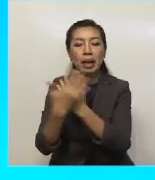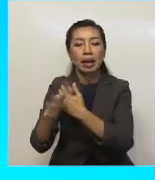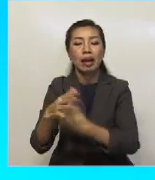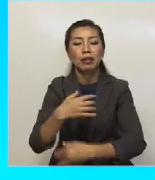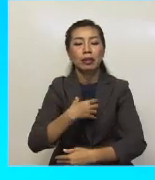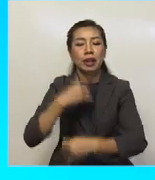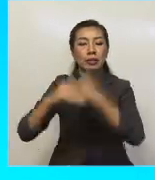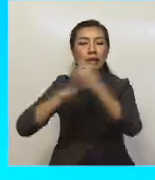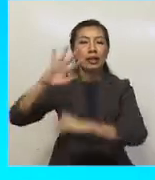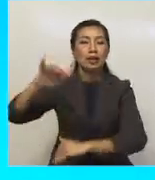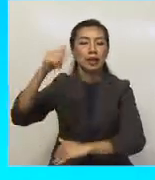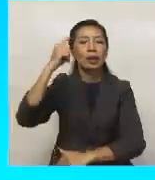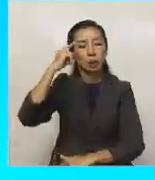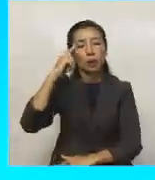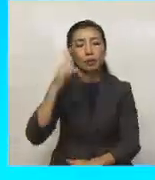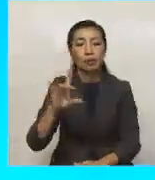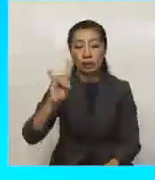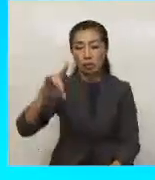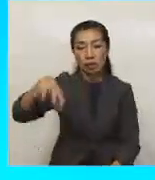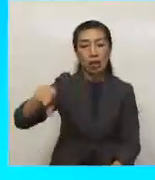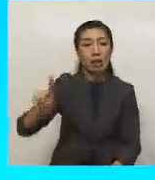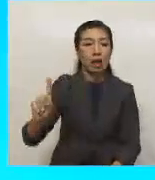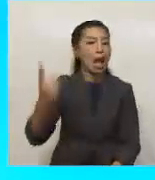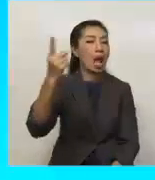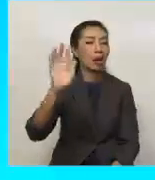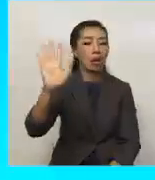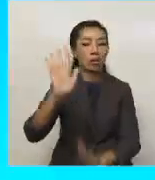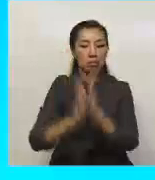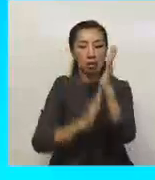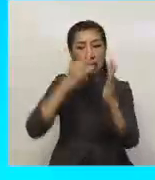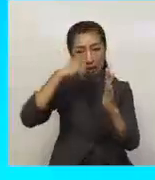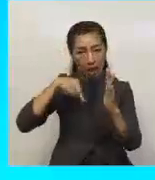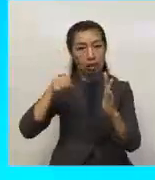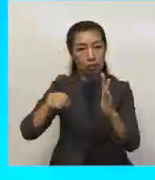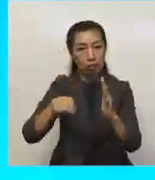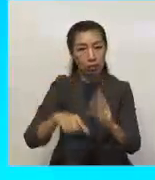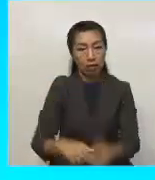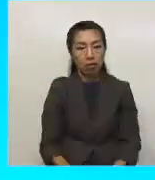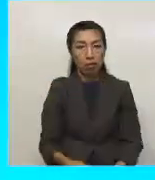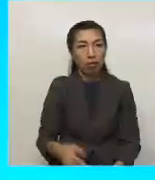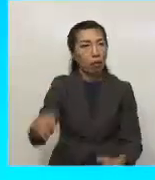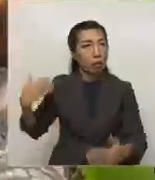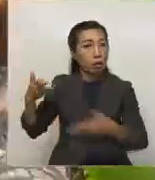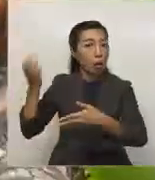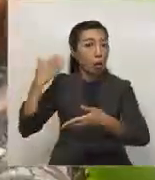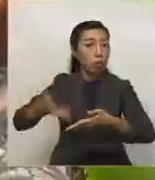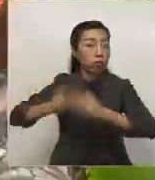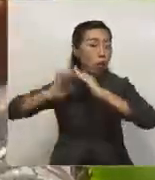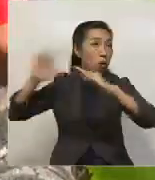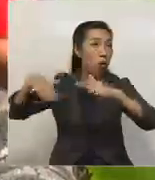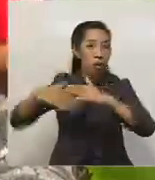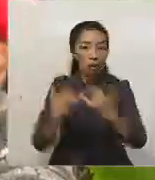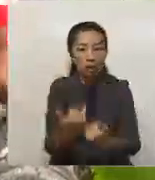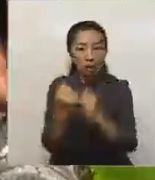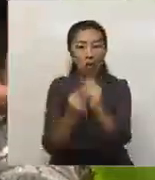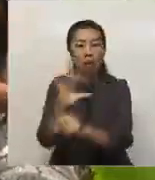หรือว่าเขาดินวนาเนี่ยถือได้ว่าเป็นสวนสัตว์แห่งแรกของประเทศไทยนะคะคุณผู้ชมนับเป็นเวลากว่า80ปีแล้วตั้งอยู่ใจกล